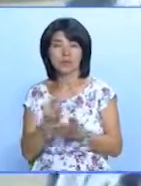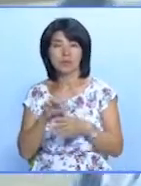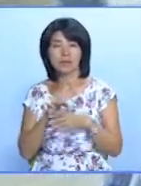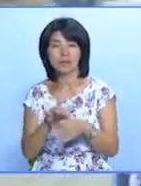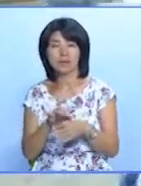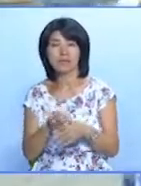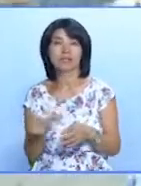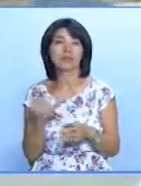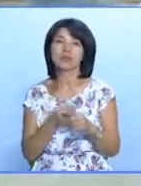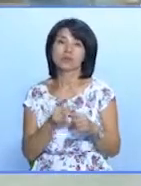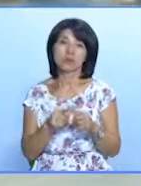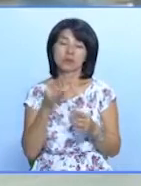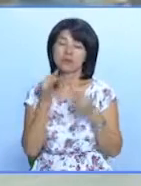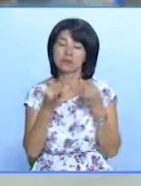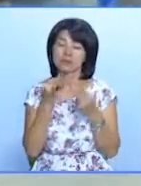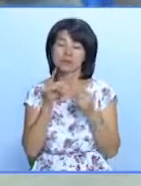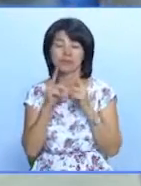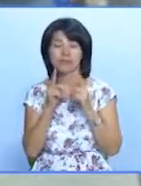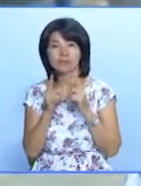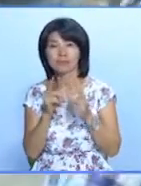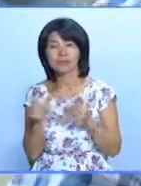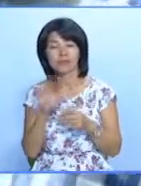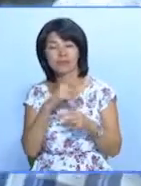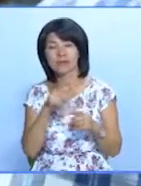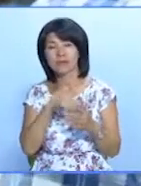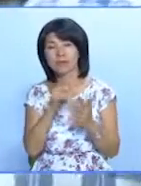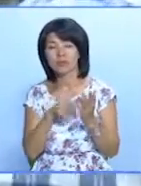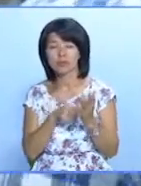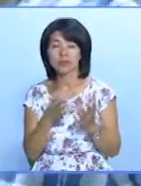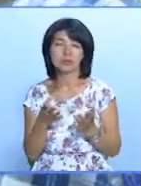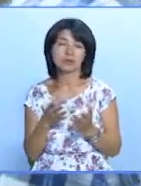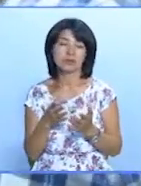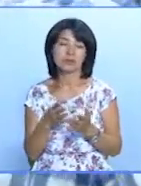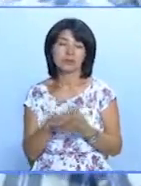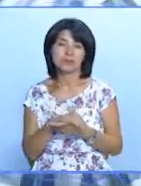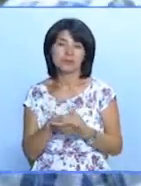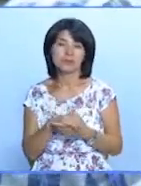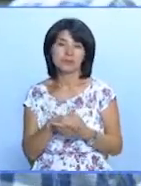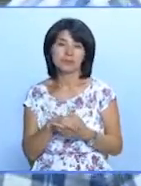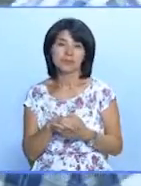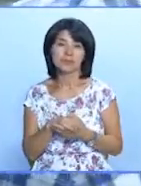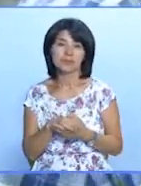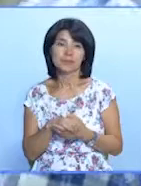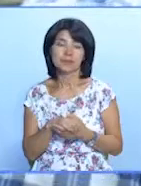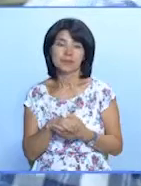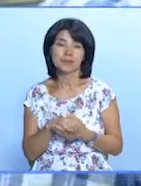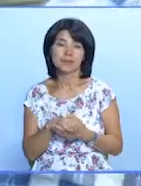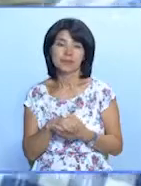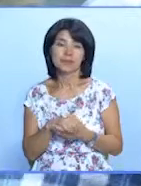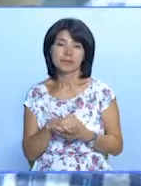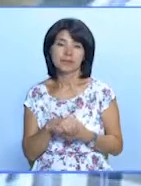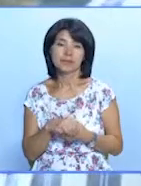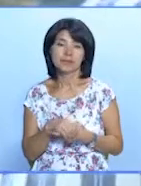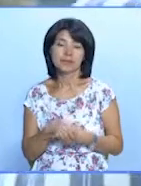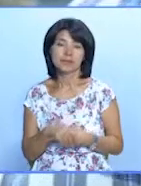зум арқылы жиындар өткізіп жатамыз. Партия барлық сұрақтарды қарастырады. Пригласили к себе тоже в рамках санитарных норм, либо